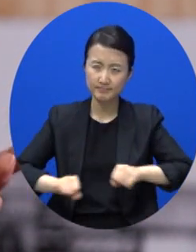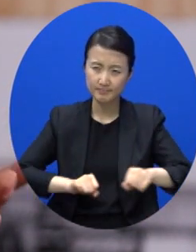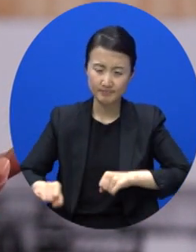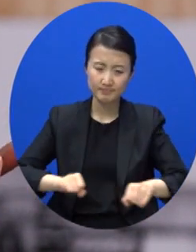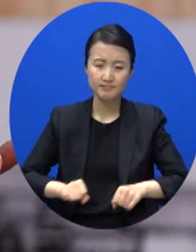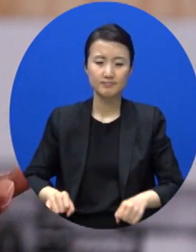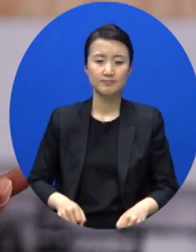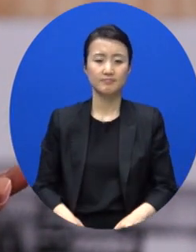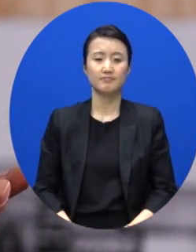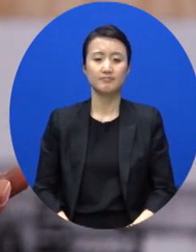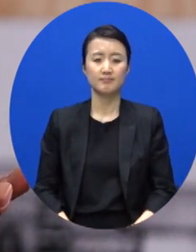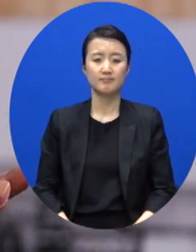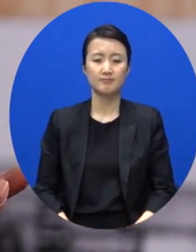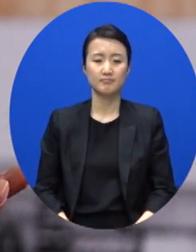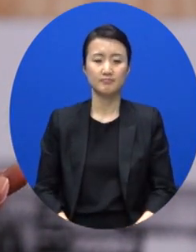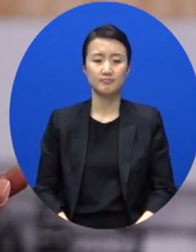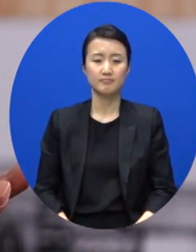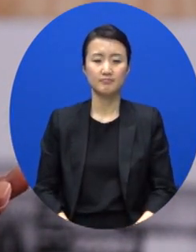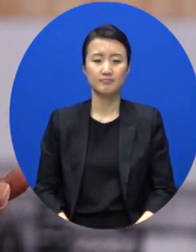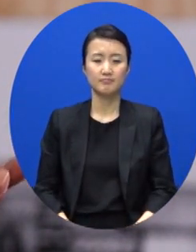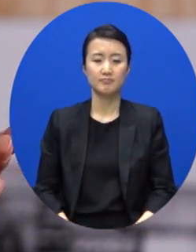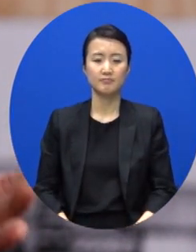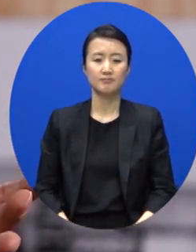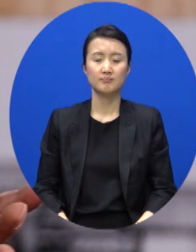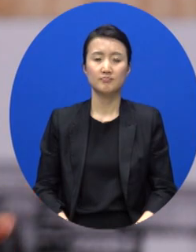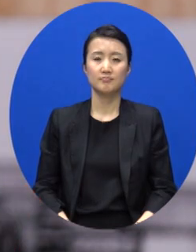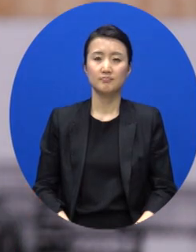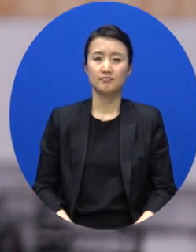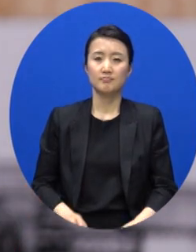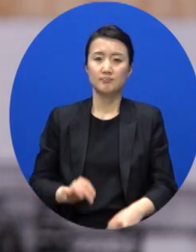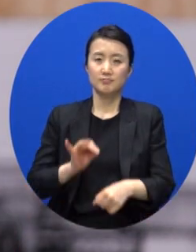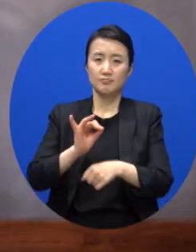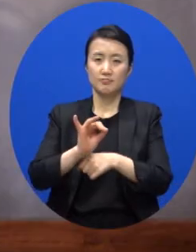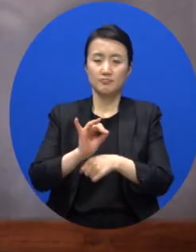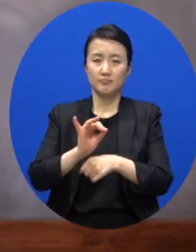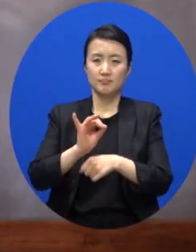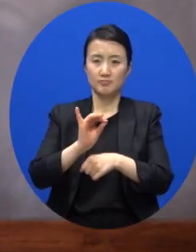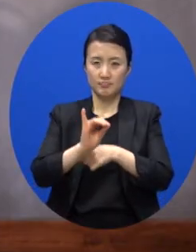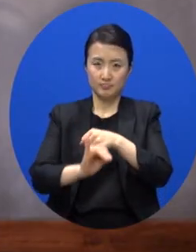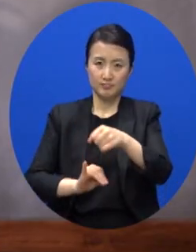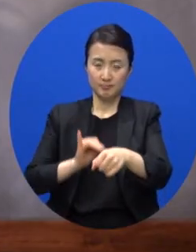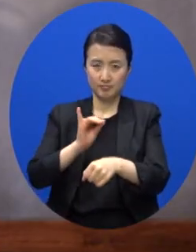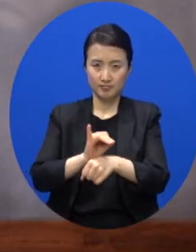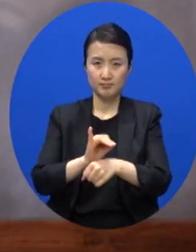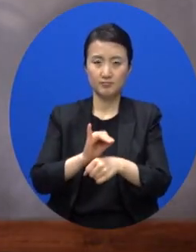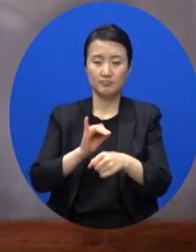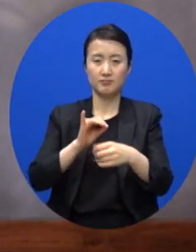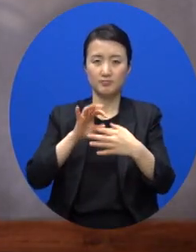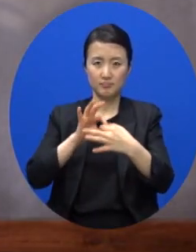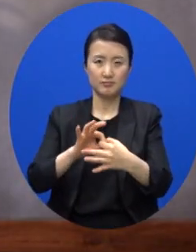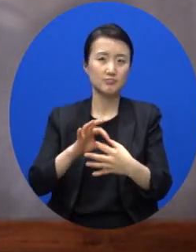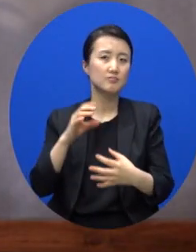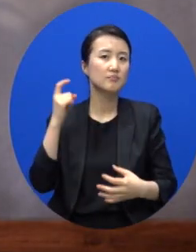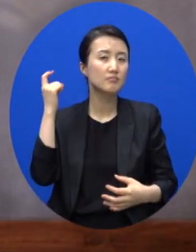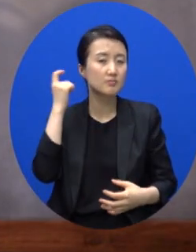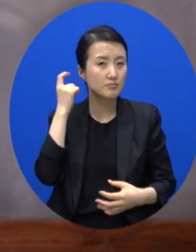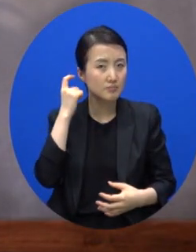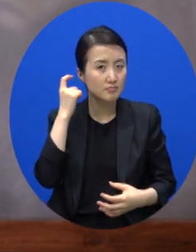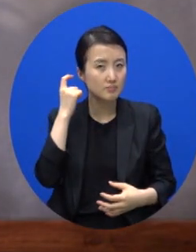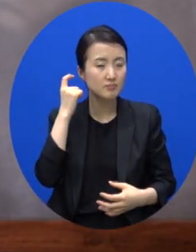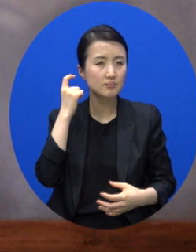소리 만파식적이라는 제목을 가지고 7년 동안